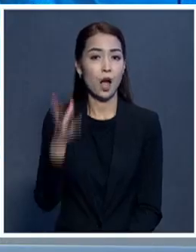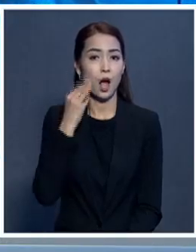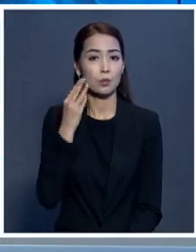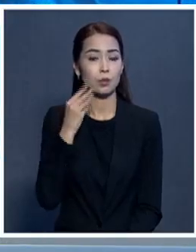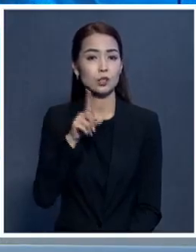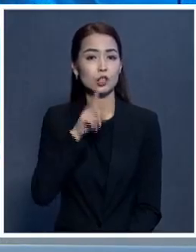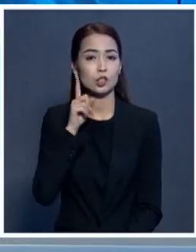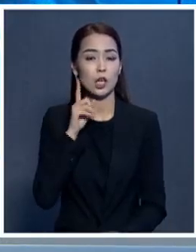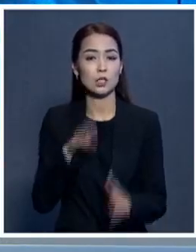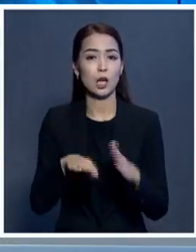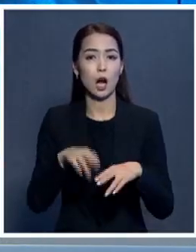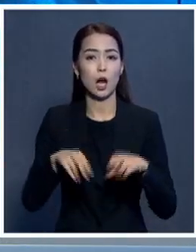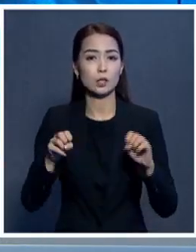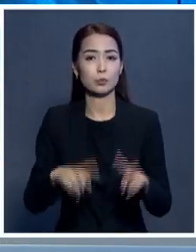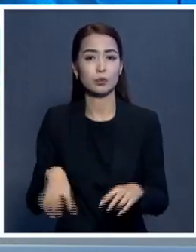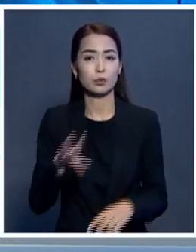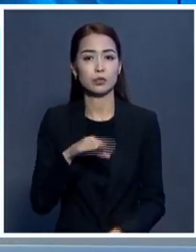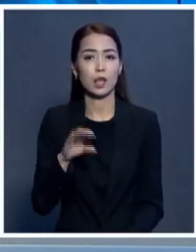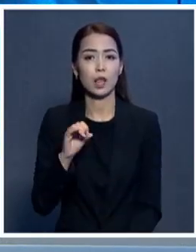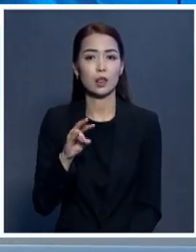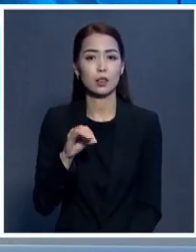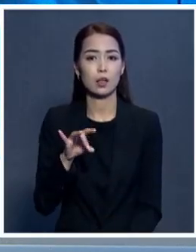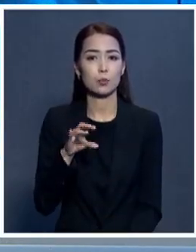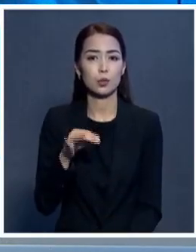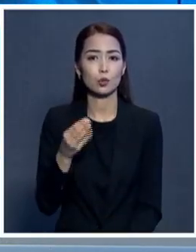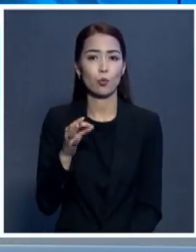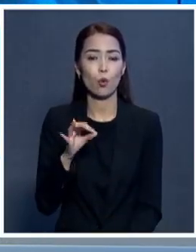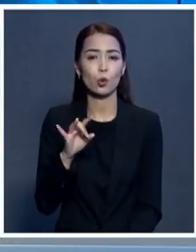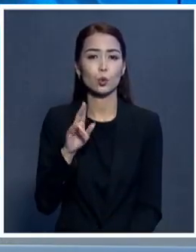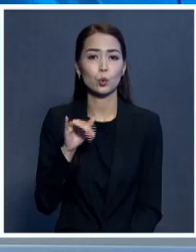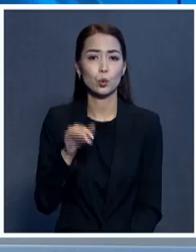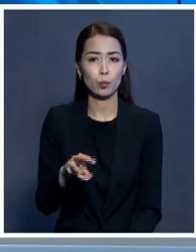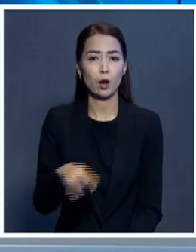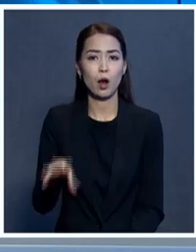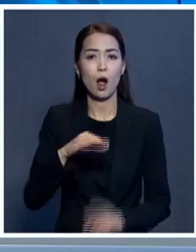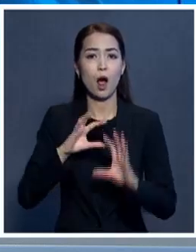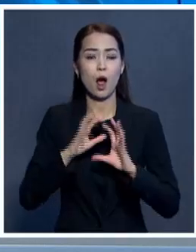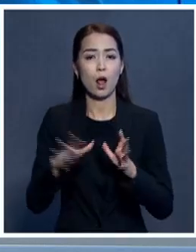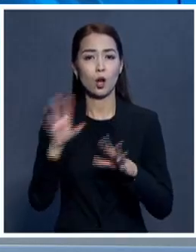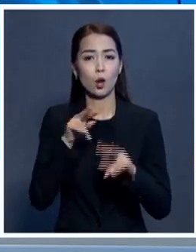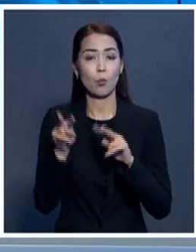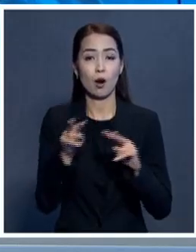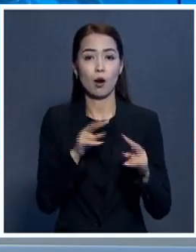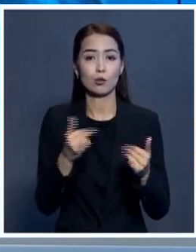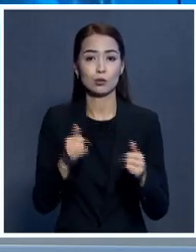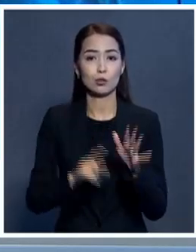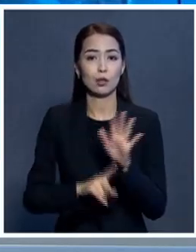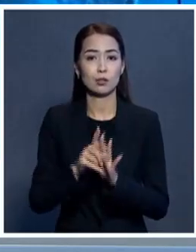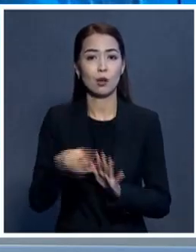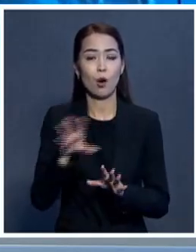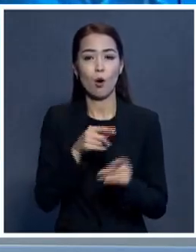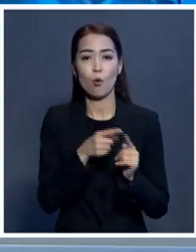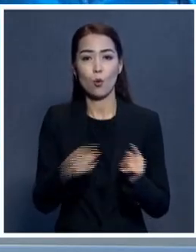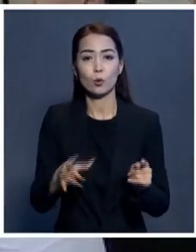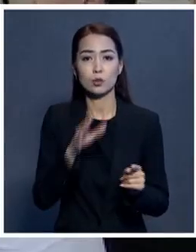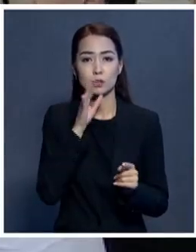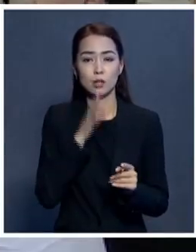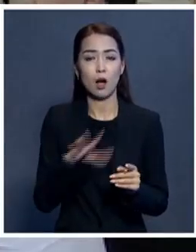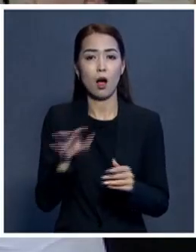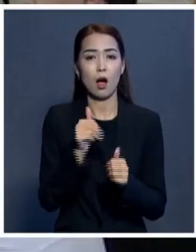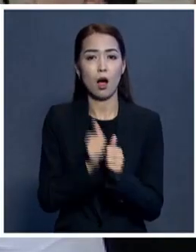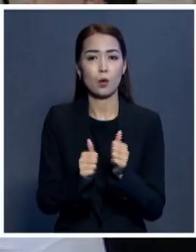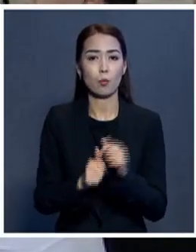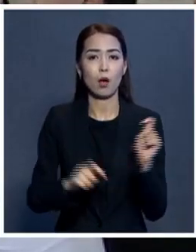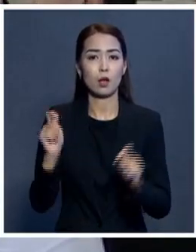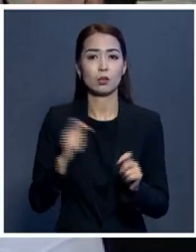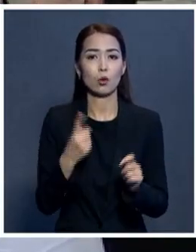Алматыда жас кәсіпкерлерге арналған Entrepreneurship World Cup әлемдік байқауына іріктеу өтіп жатыр. Бұл додаға осы уақытқа дейін әр аймақтан 100-ден